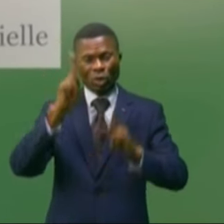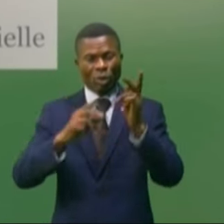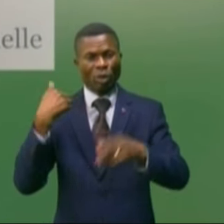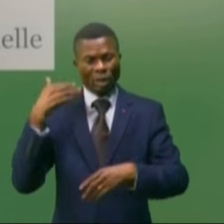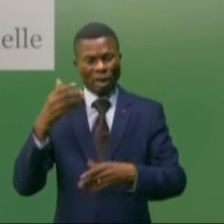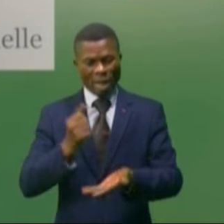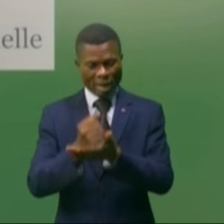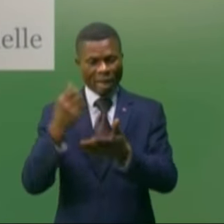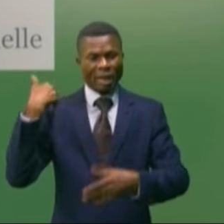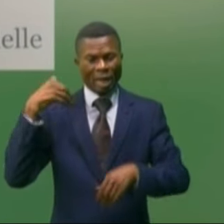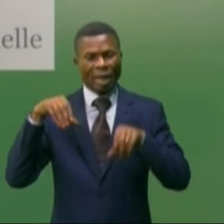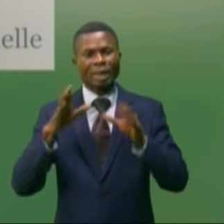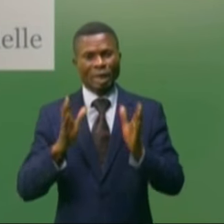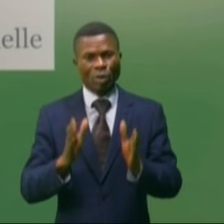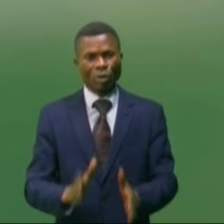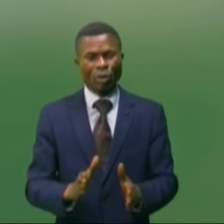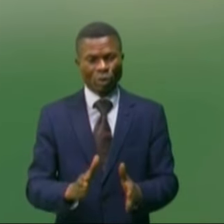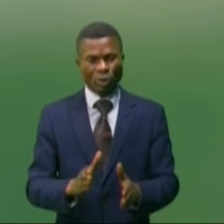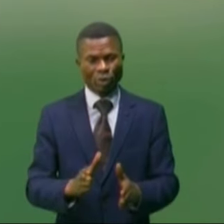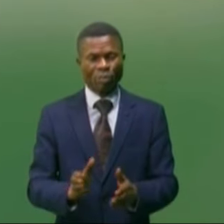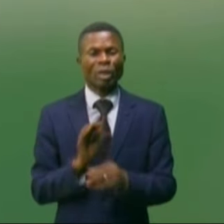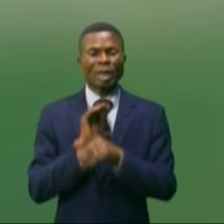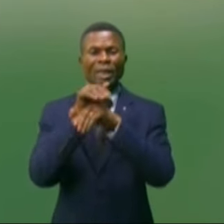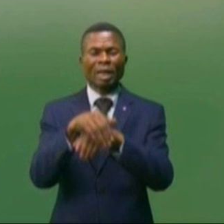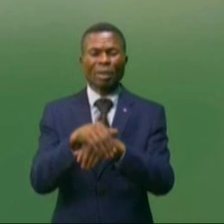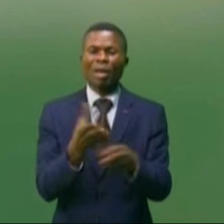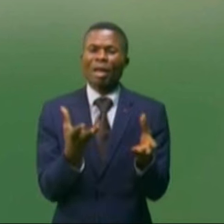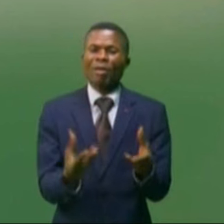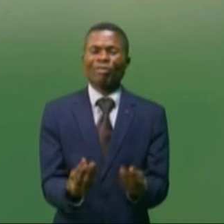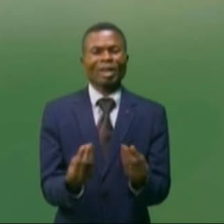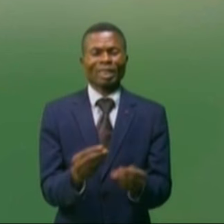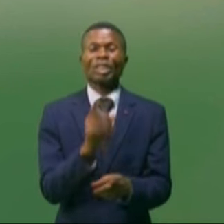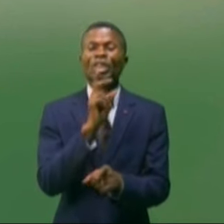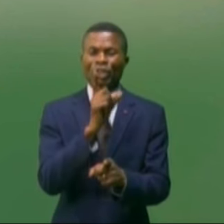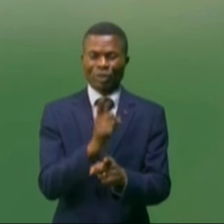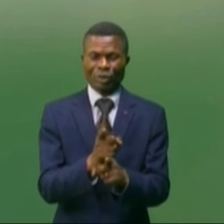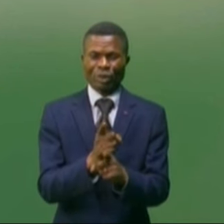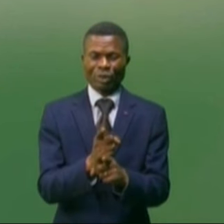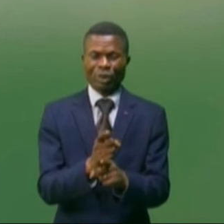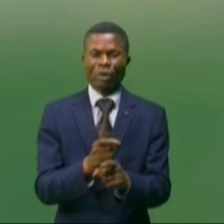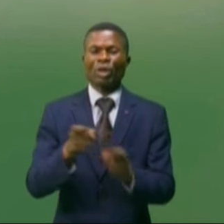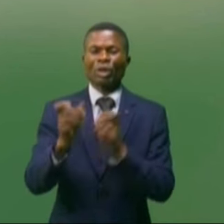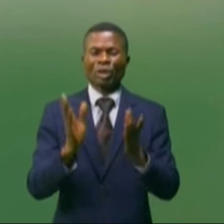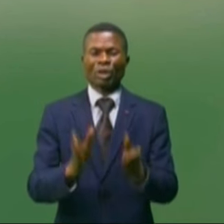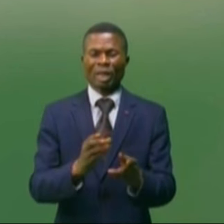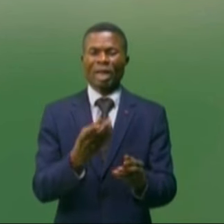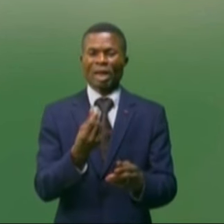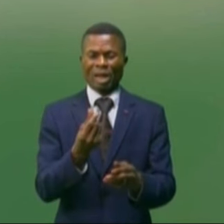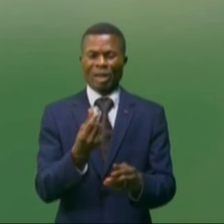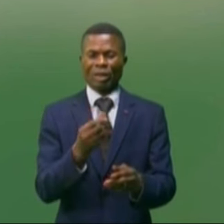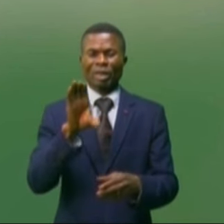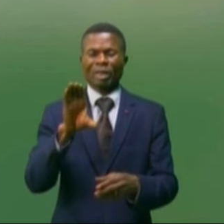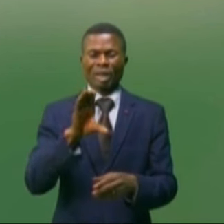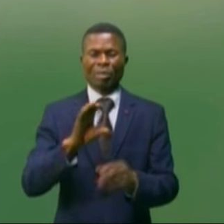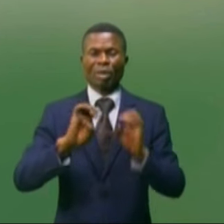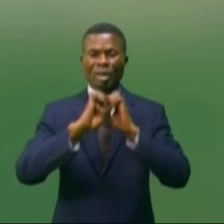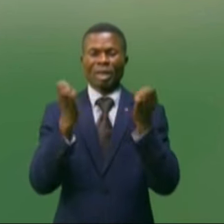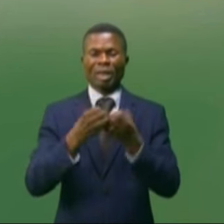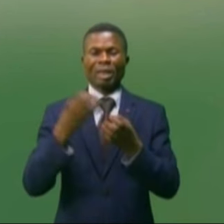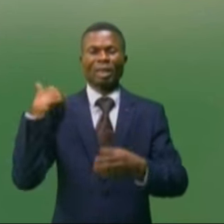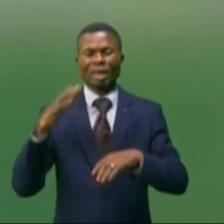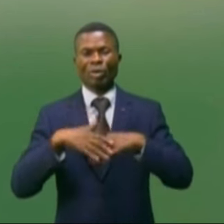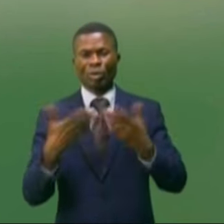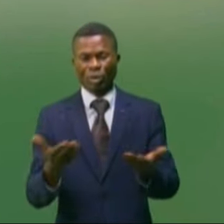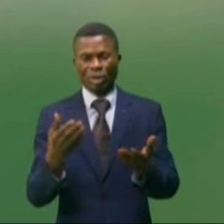l'État congolais en fait de contribuer ou de faciliter effectivement en fait la gouvernance ou la gestion de nos entreprises publiques ou